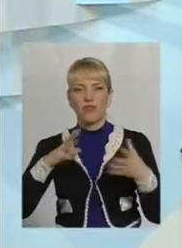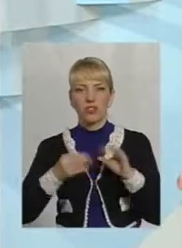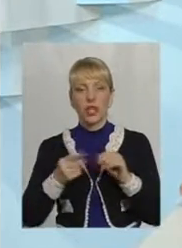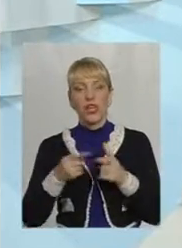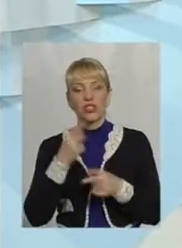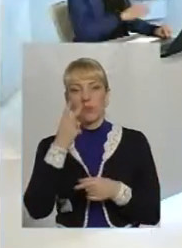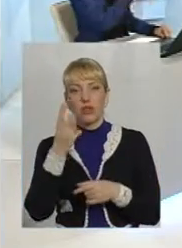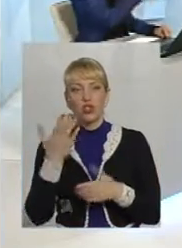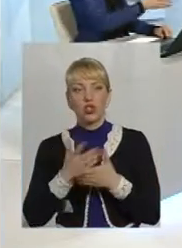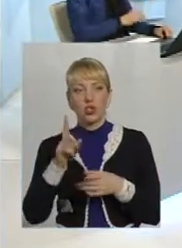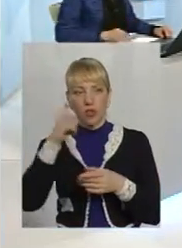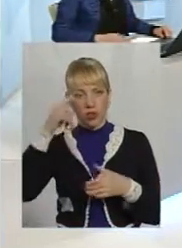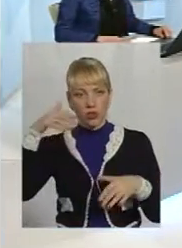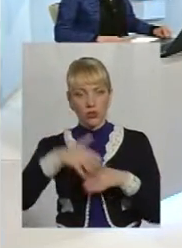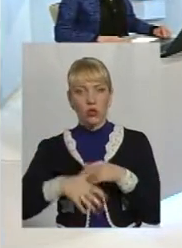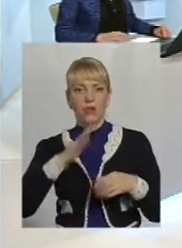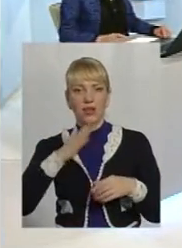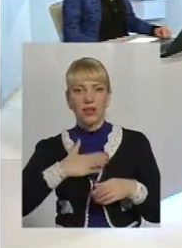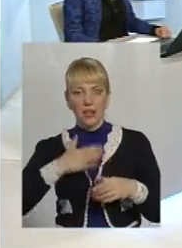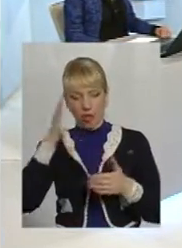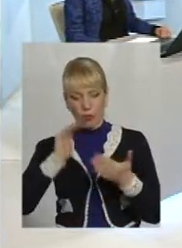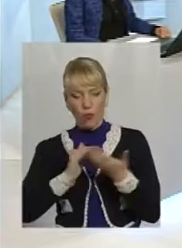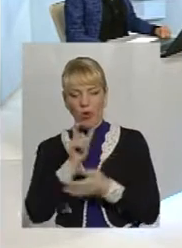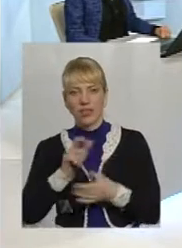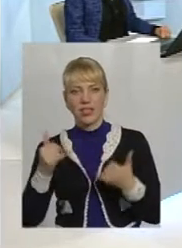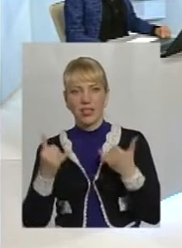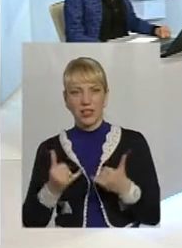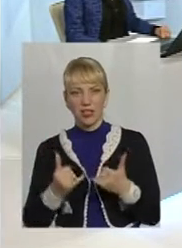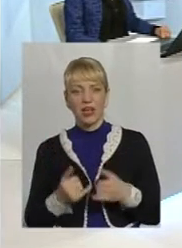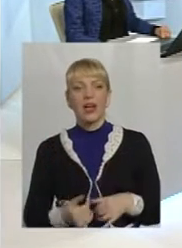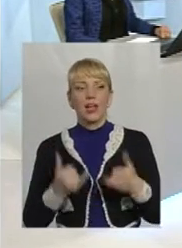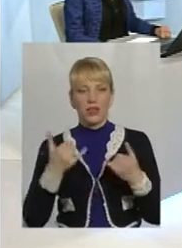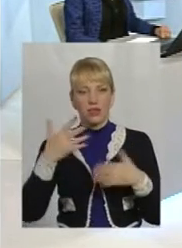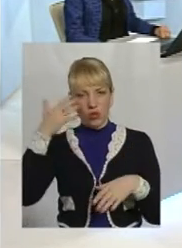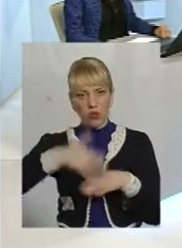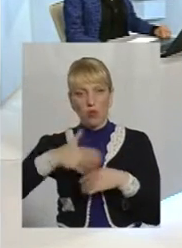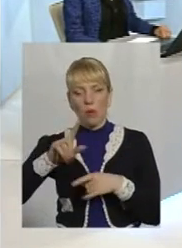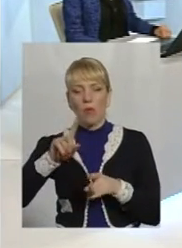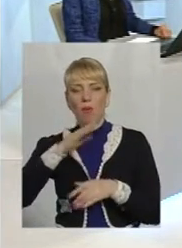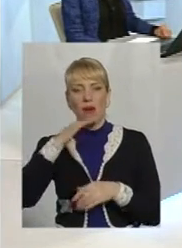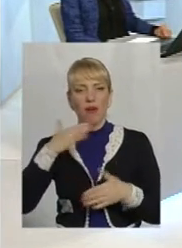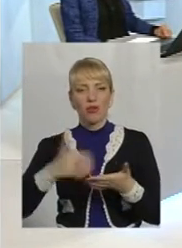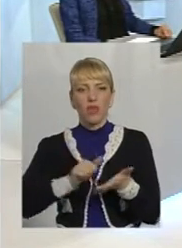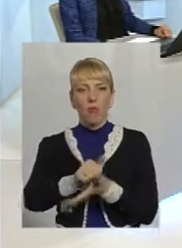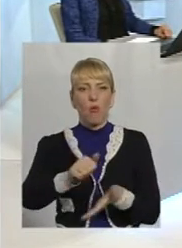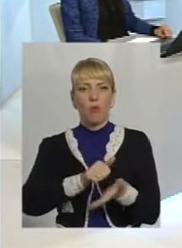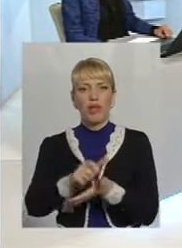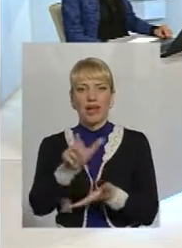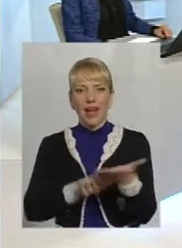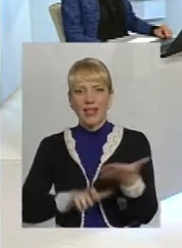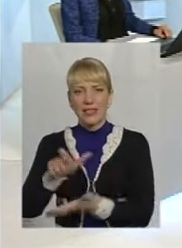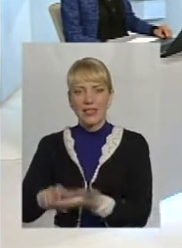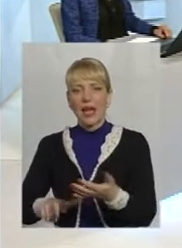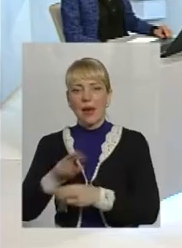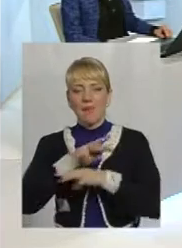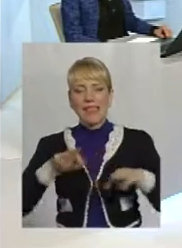ви, що є усвідомлення цього наших політиків нинішніх? Уже усвідомлюють, бо дуже багато публікацій, в тому числі і міністр закордонних